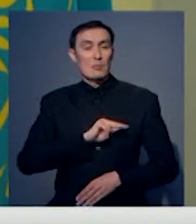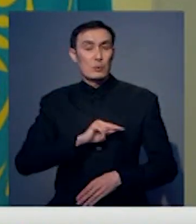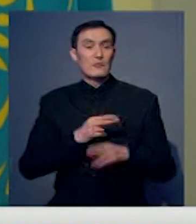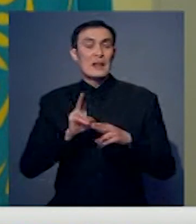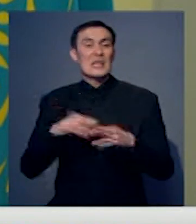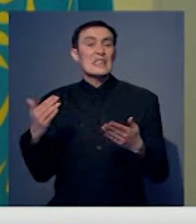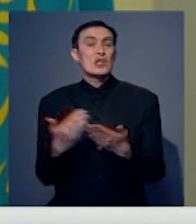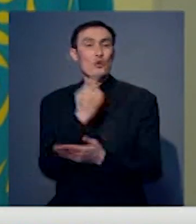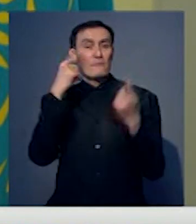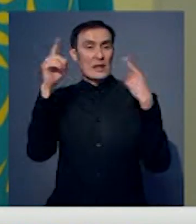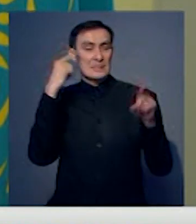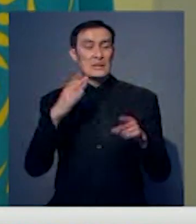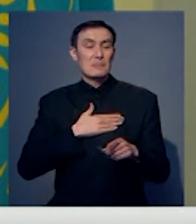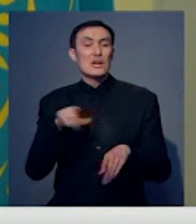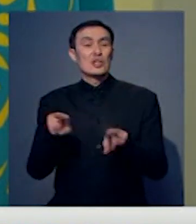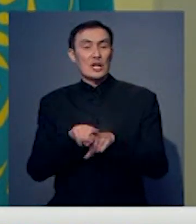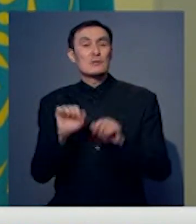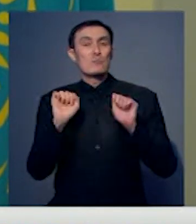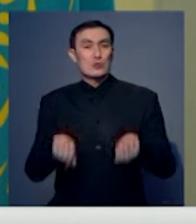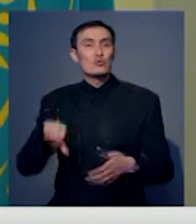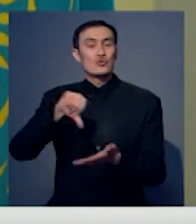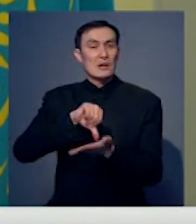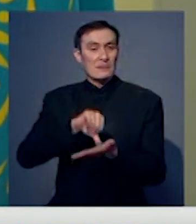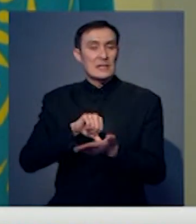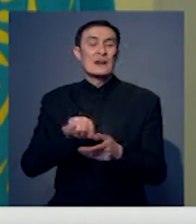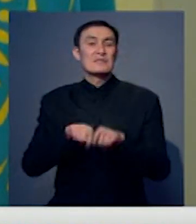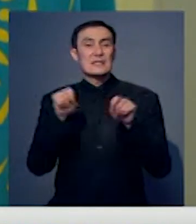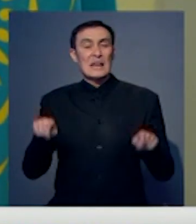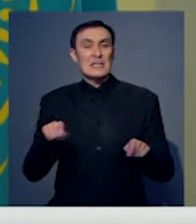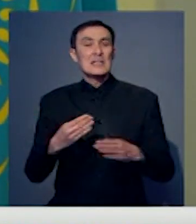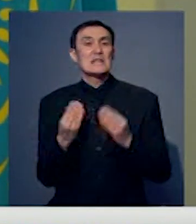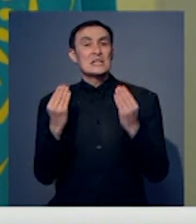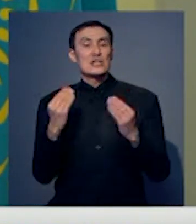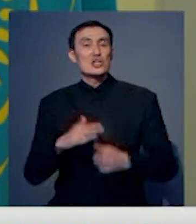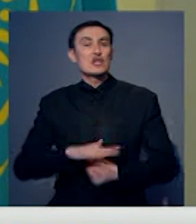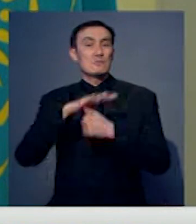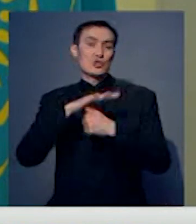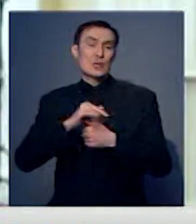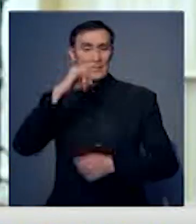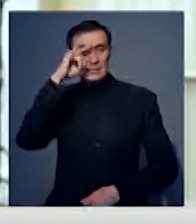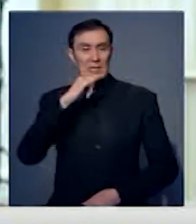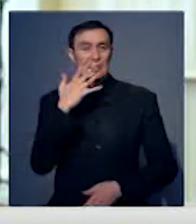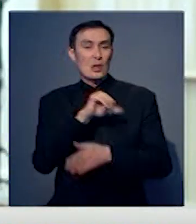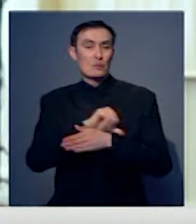сектор инноваций. И через него мы также сможем участвовать в создании имиджа Казахстана во внешнем мире.